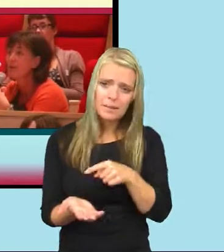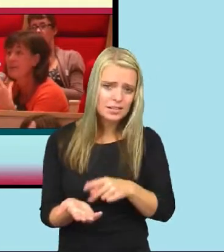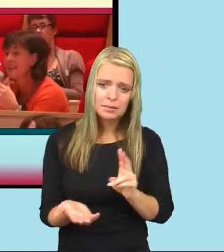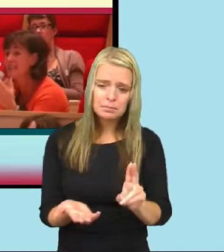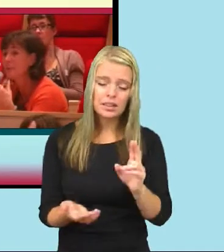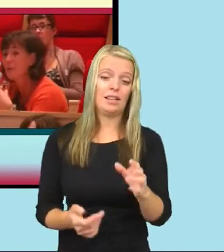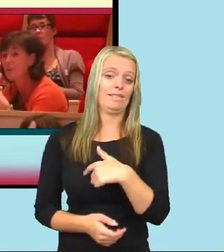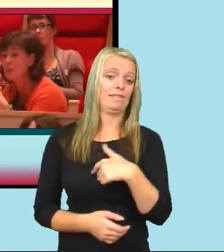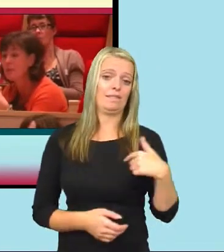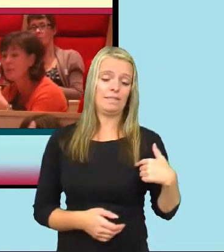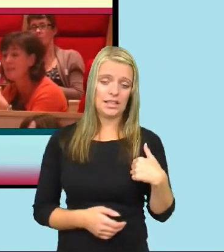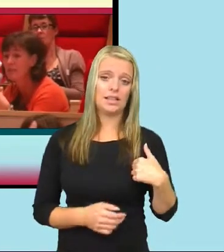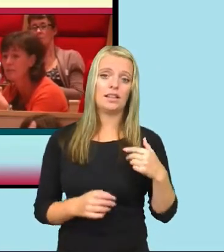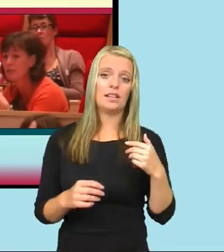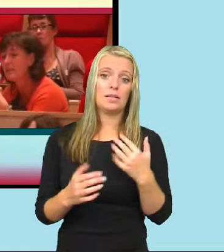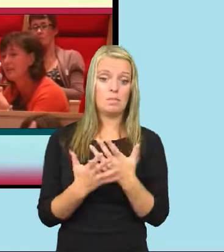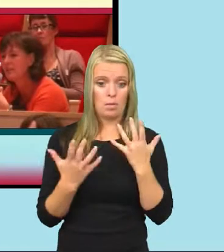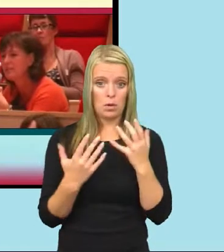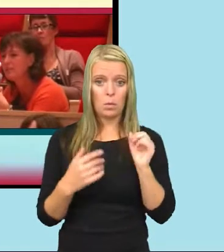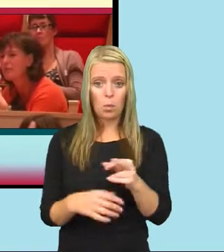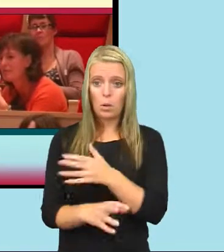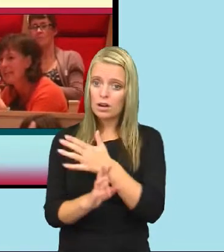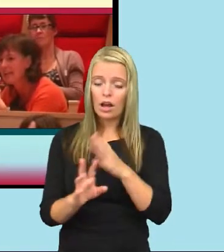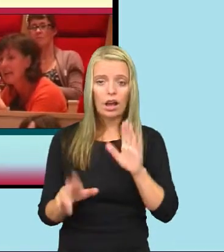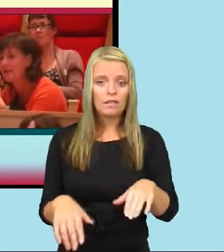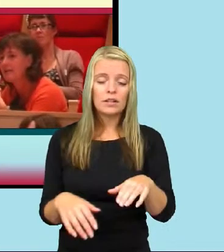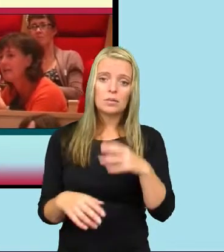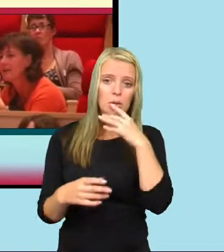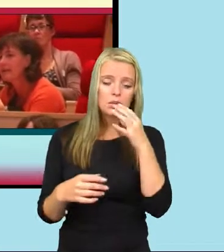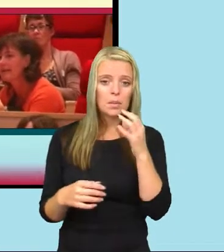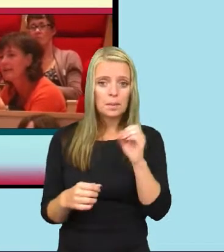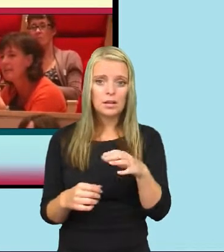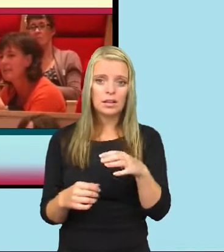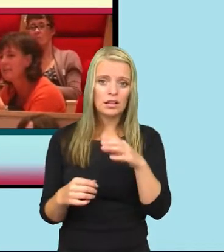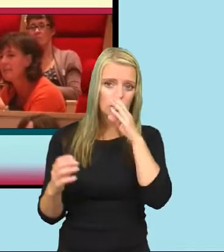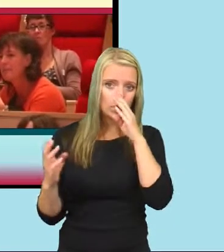Vi har under ganska många år pratat om att faktiskt fokusera på det som fungerar.